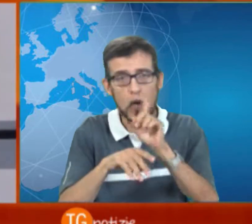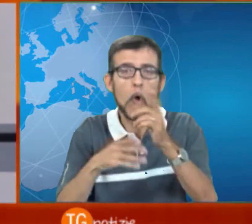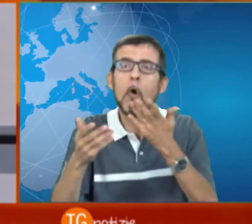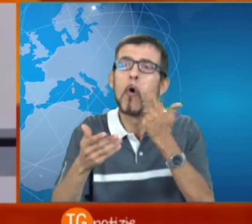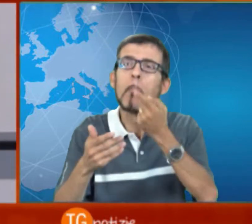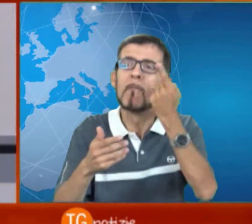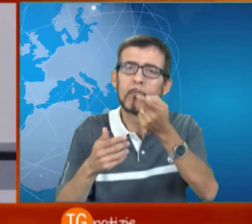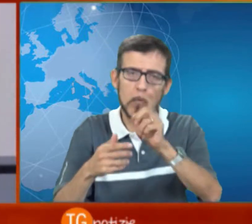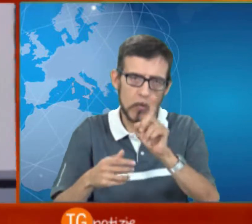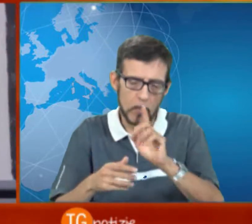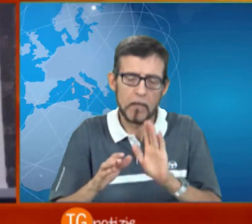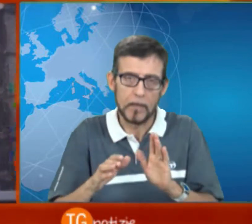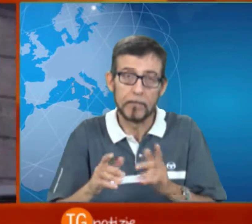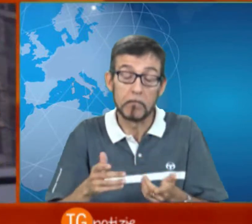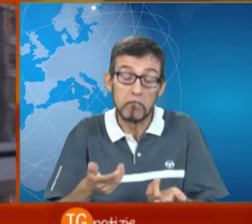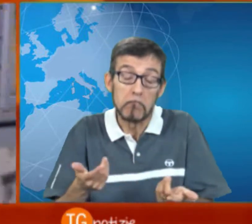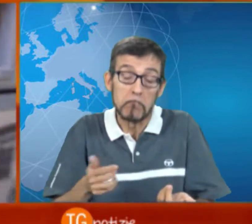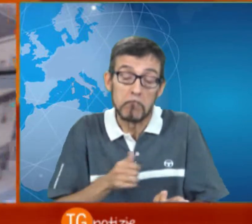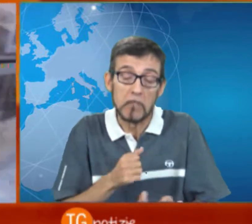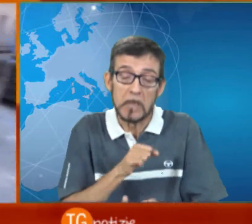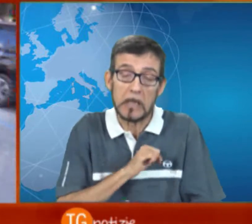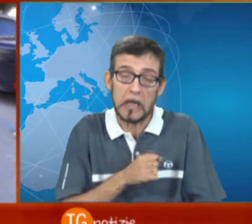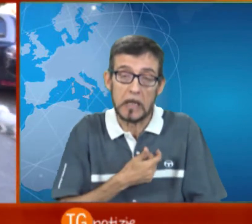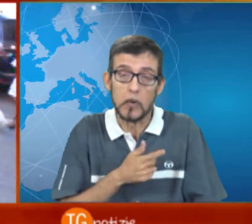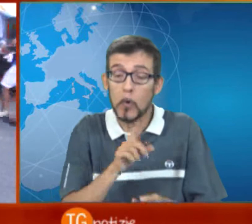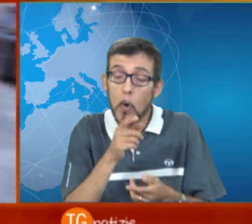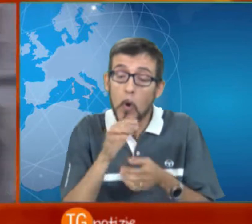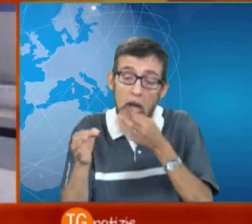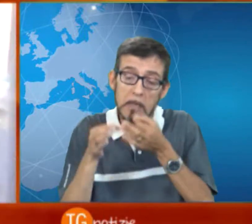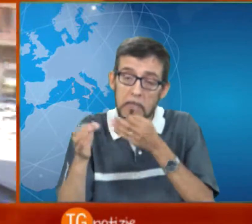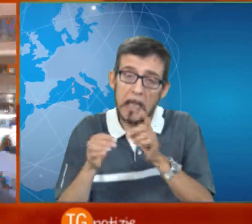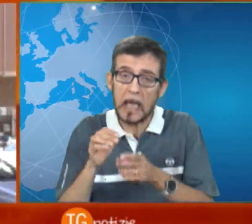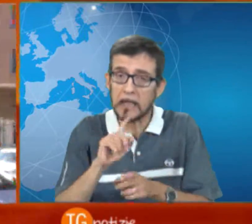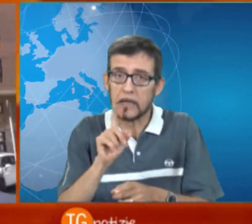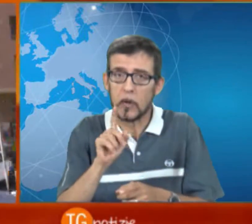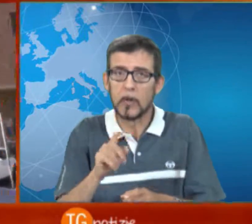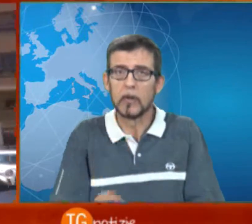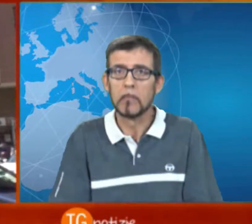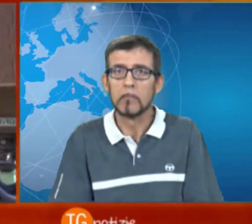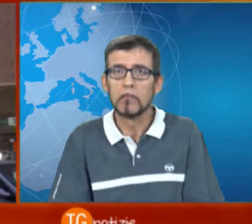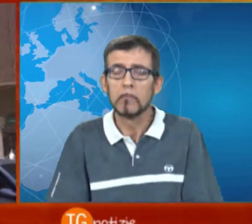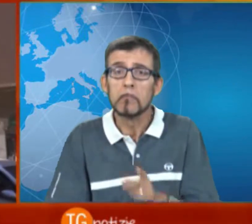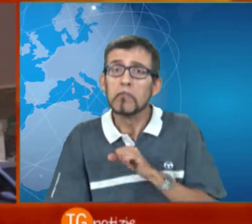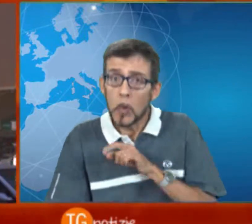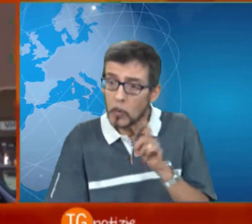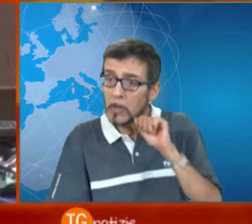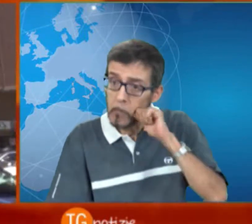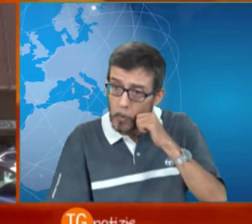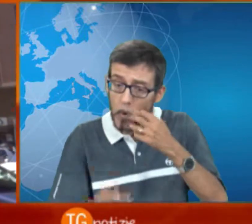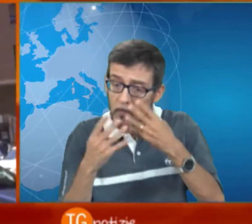non sa. Non è specificato, però ritengo di sì, insomma. Pensa che sia una cosa buona? Secondo me